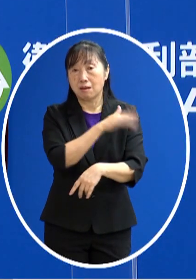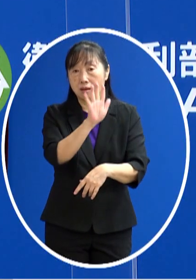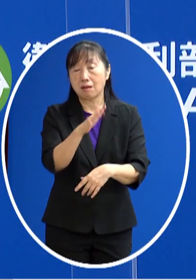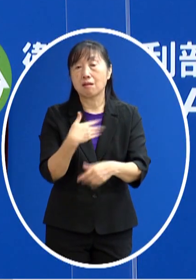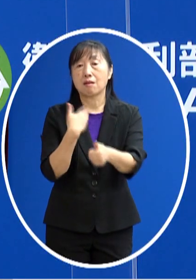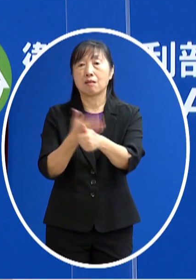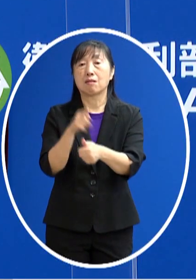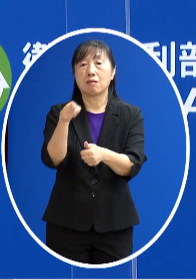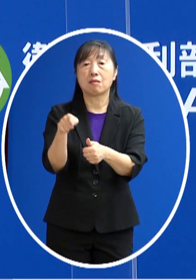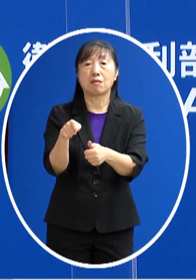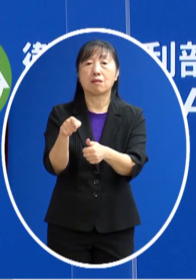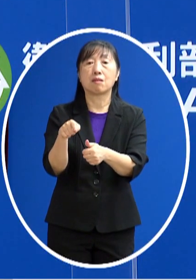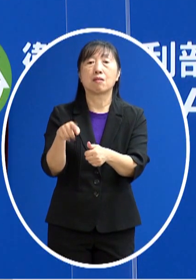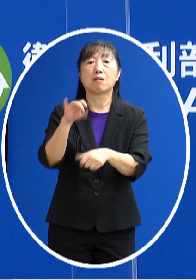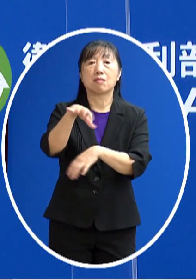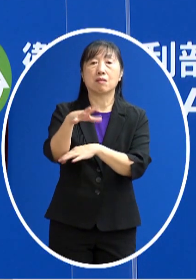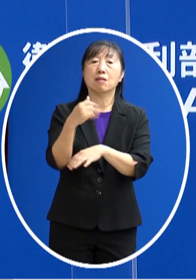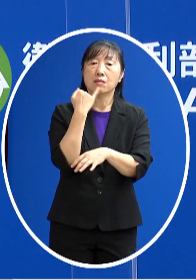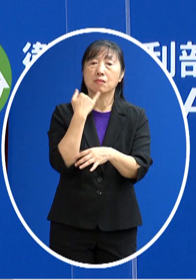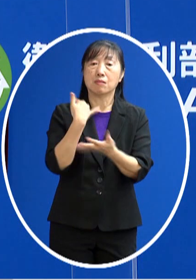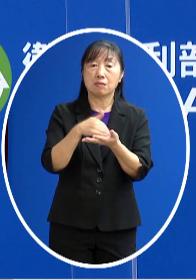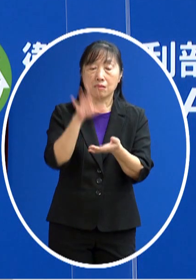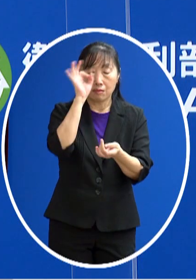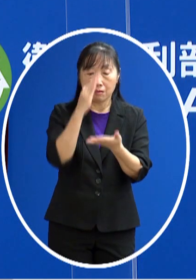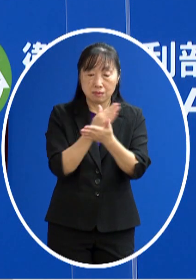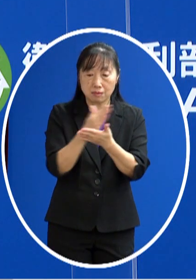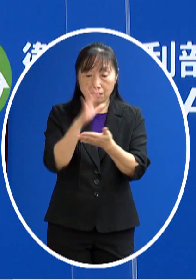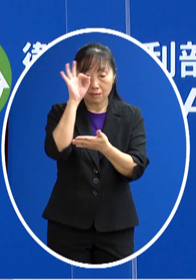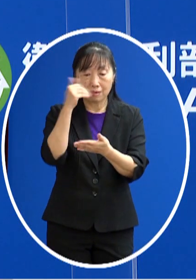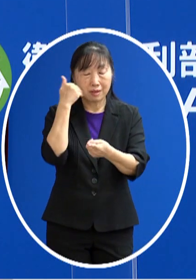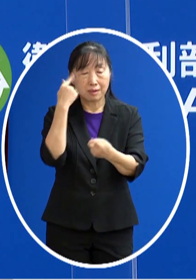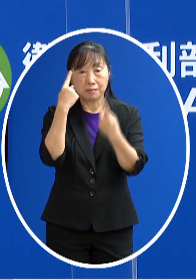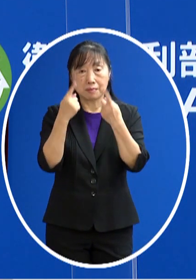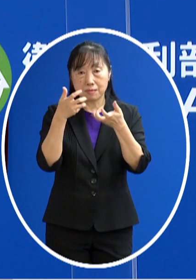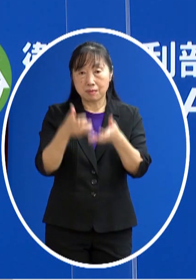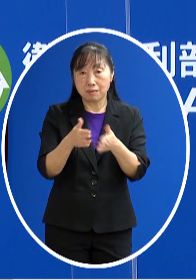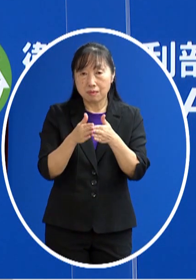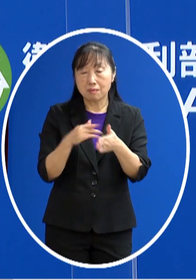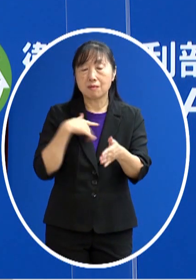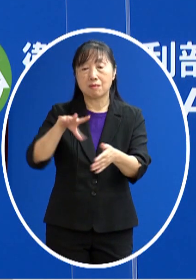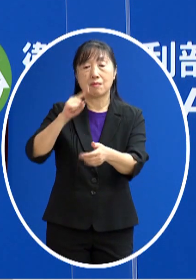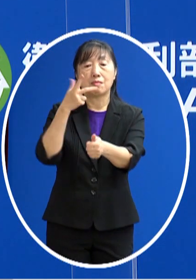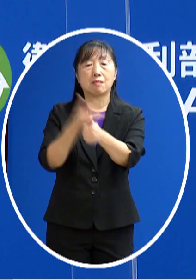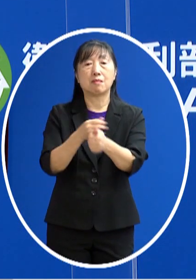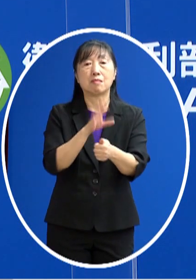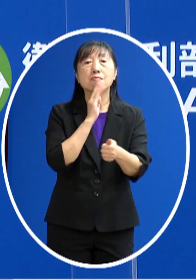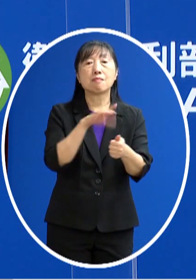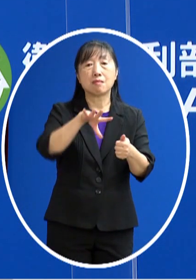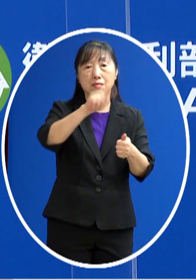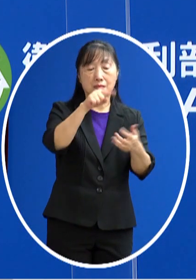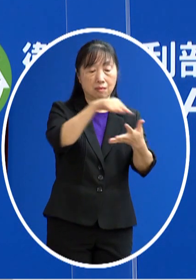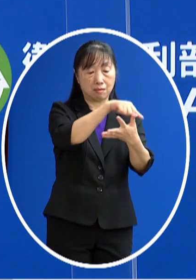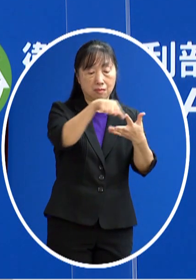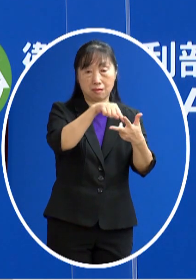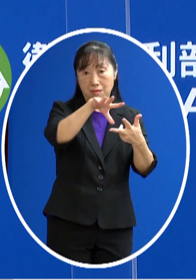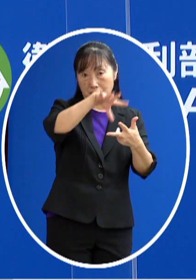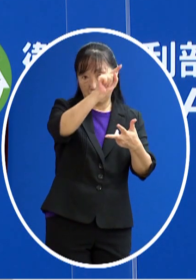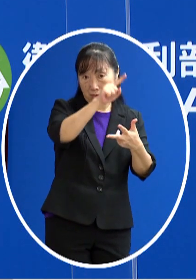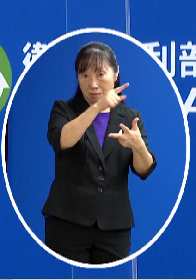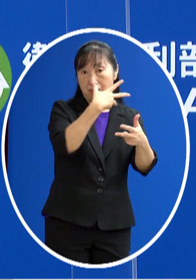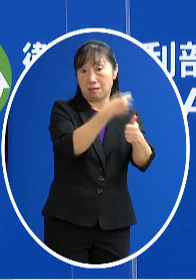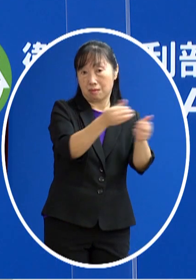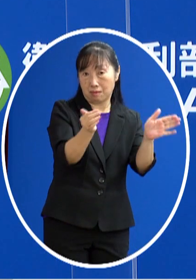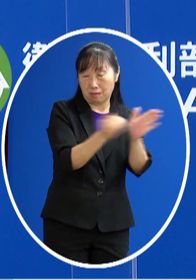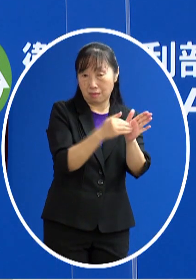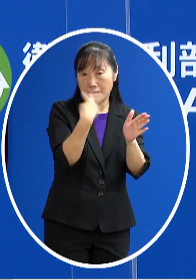地方认为重要的部分来施打我们也不反对，但是一定要把原来的要求的，不能把原来要求人跳过去然